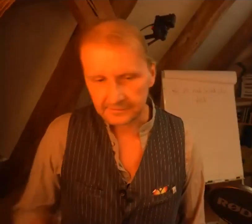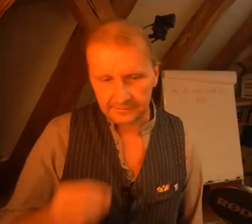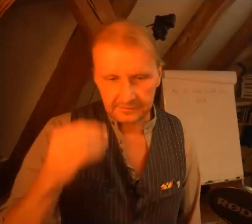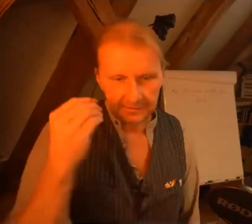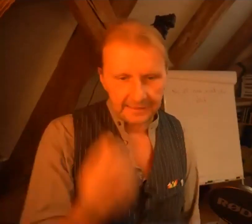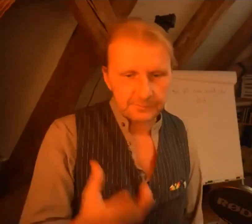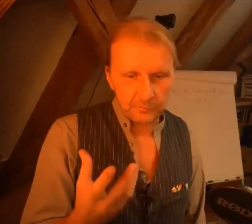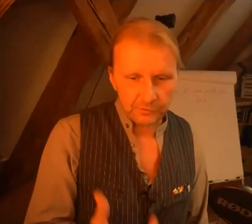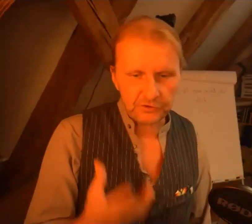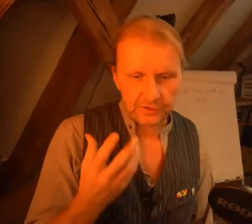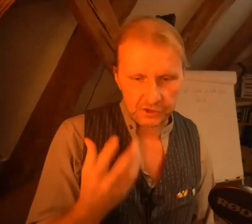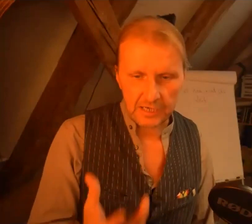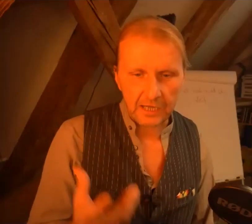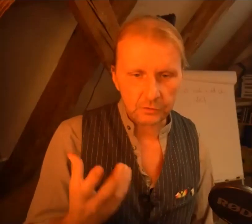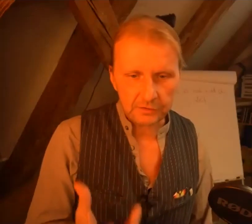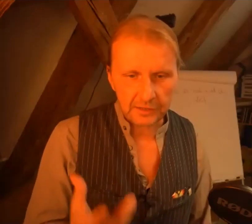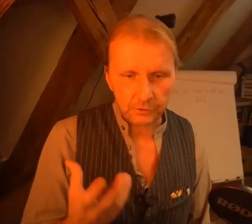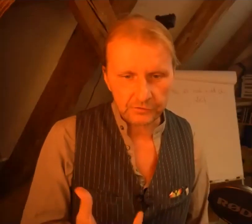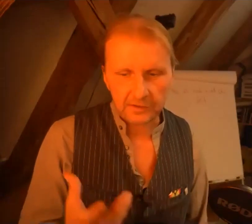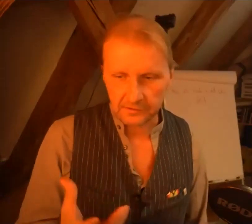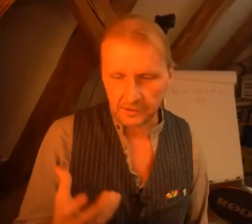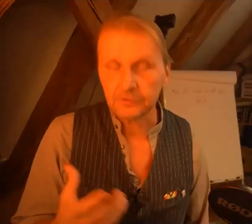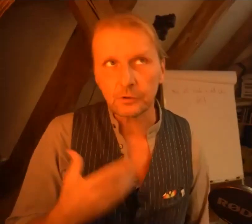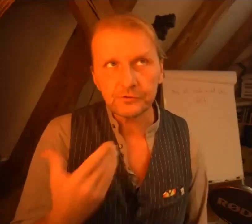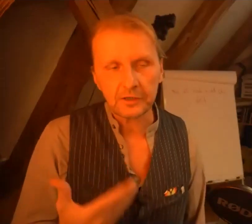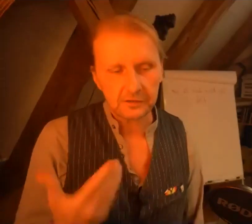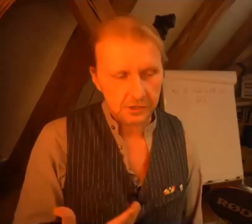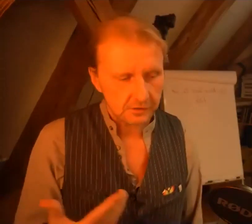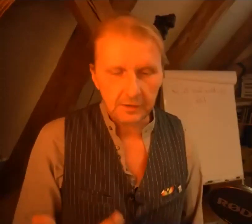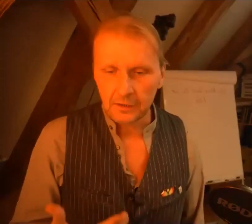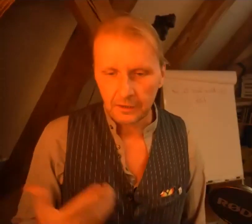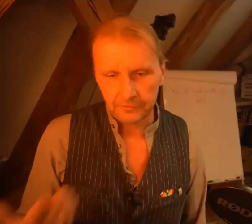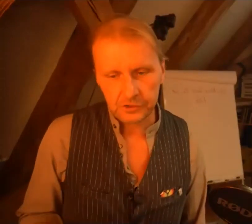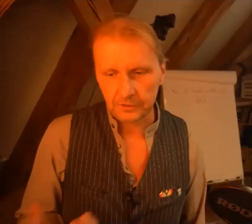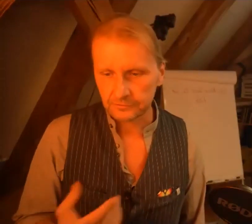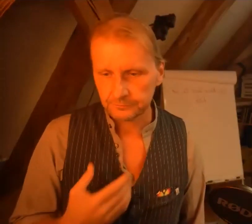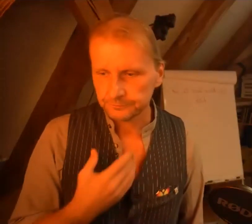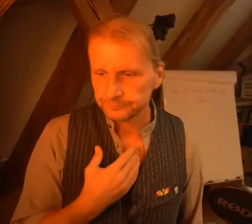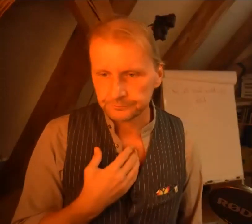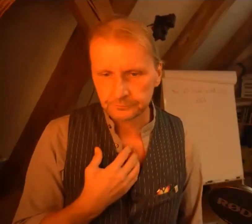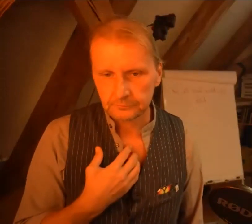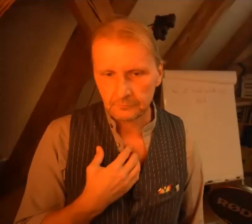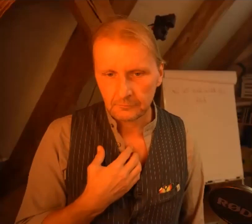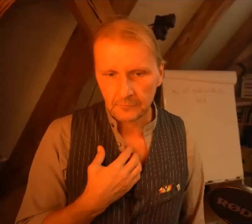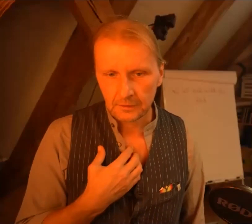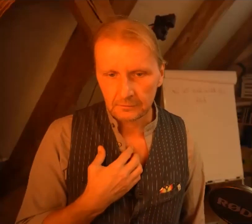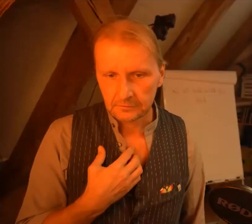Es ist eine ganz bewusste Zerschlagung der österreichischen Wirtschaft.